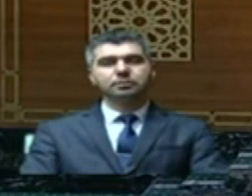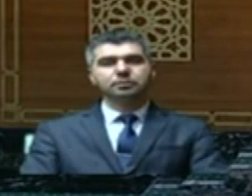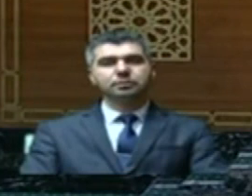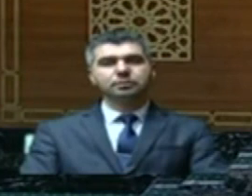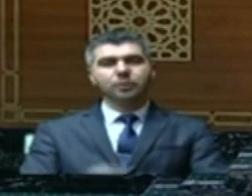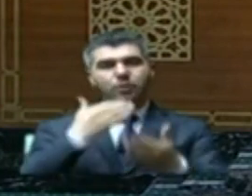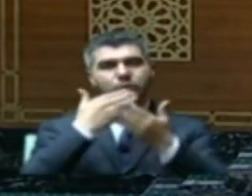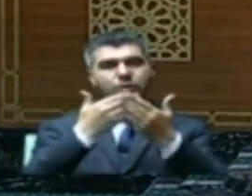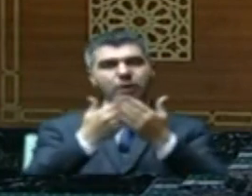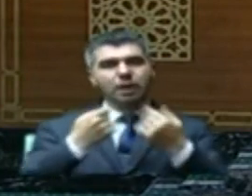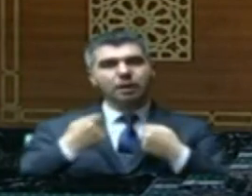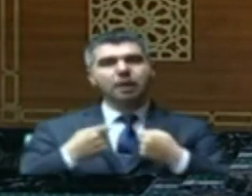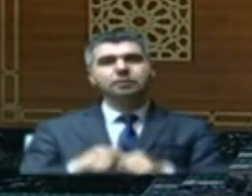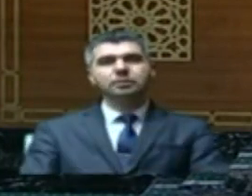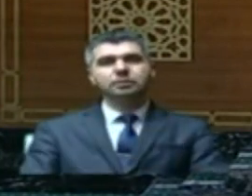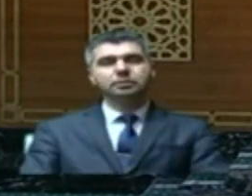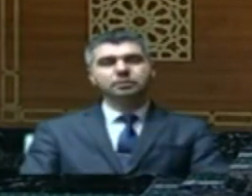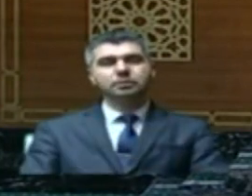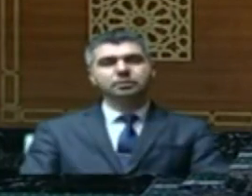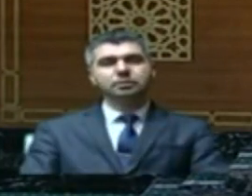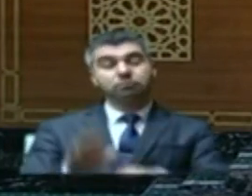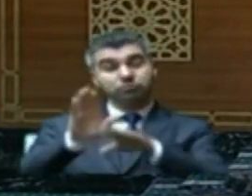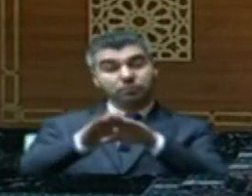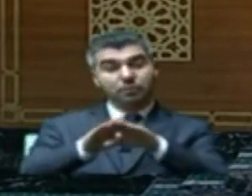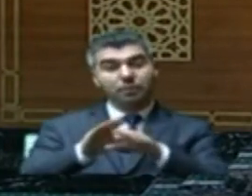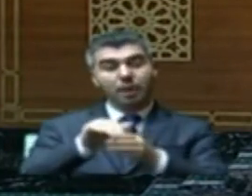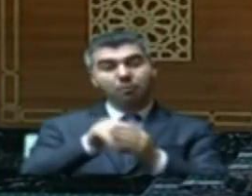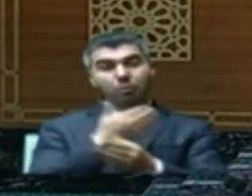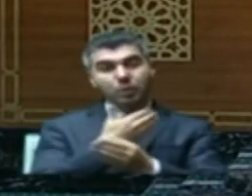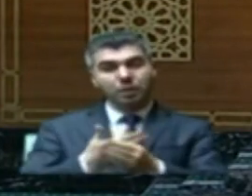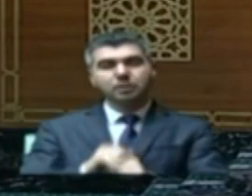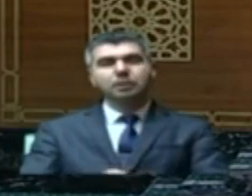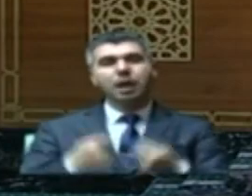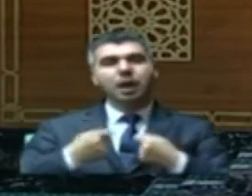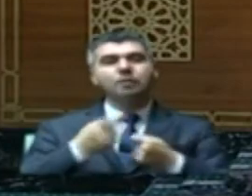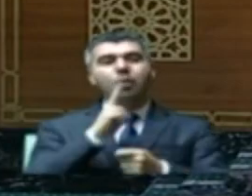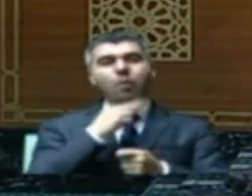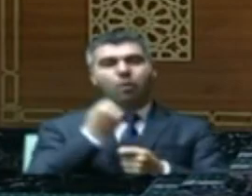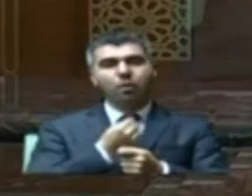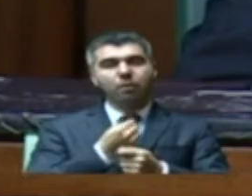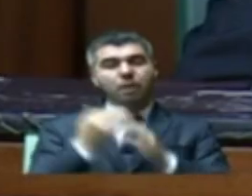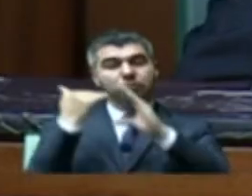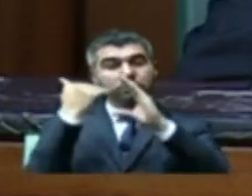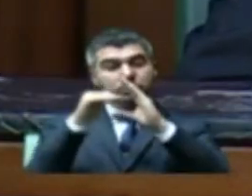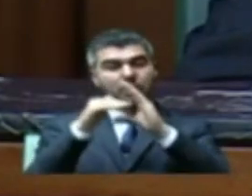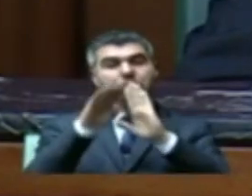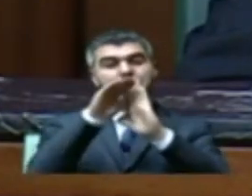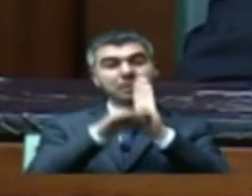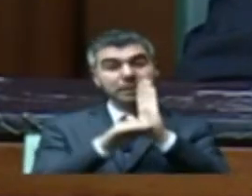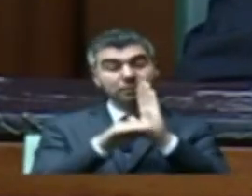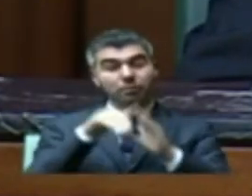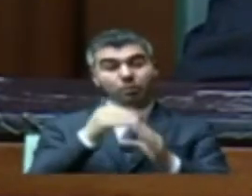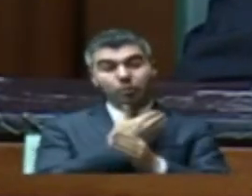شكرا سيد الرئيس. نحيط المجلس الموقر بأن رئيس الحكومة أودع لدى مكتب مجلس